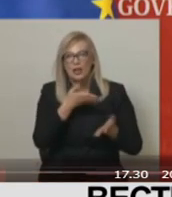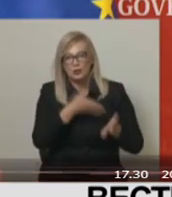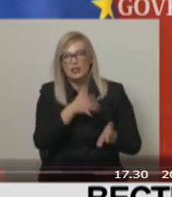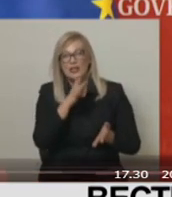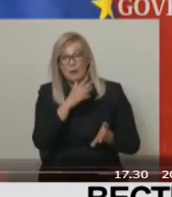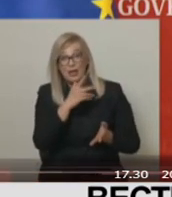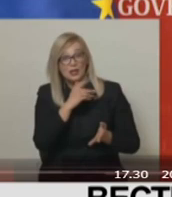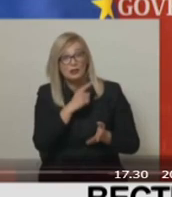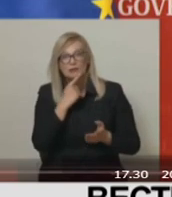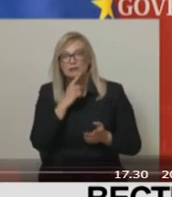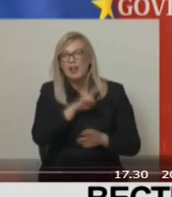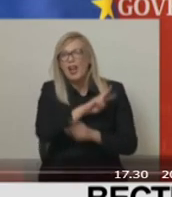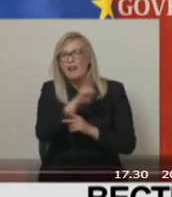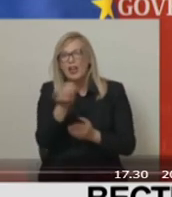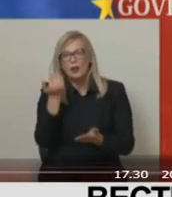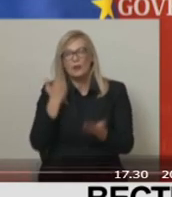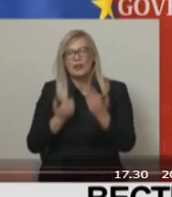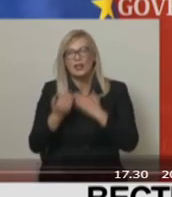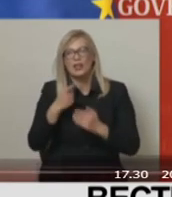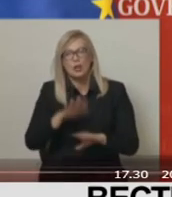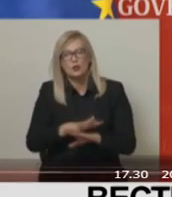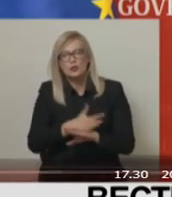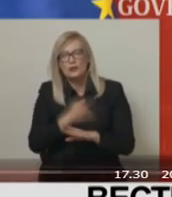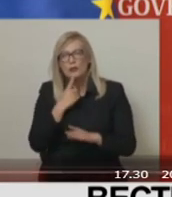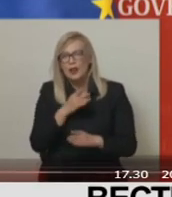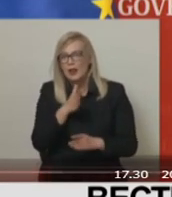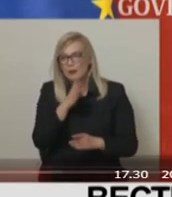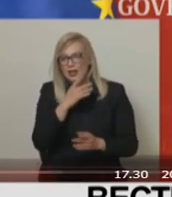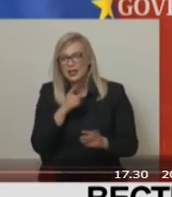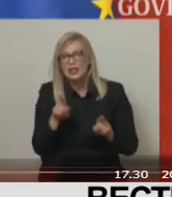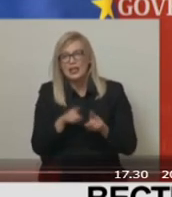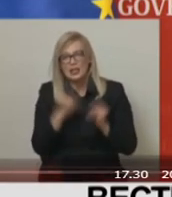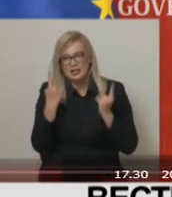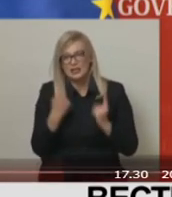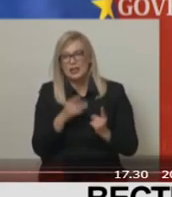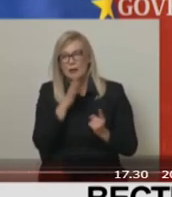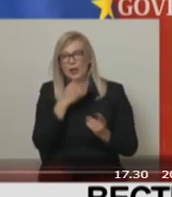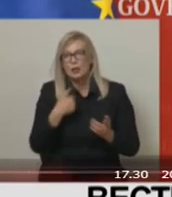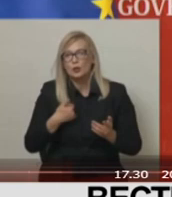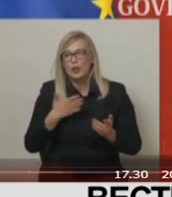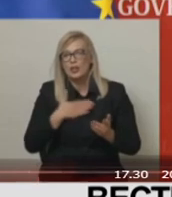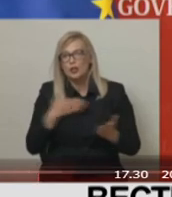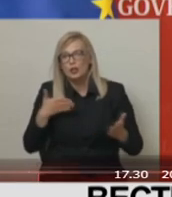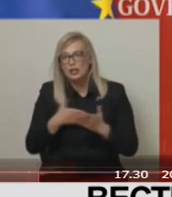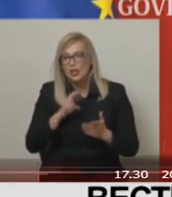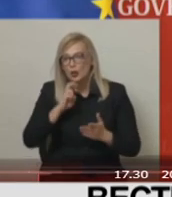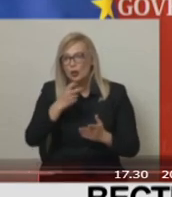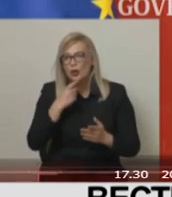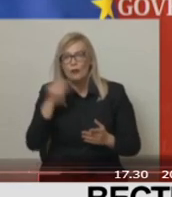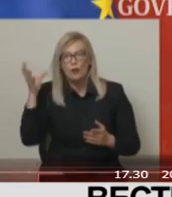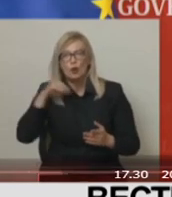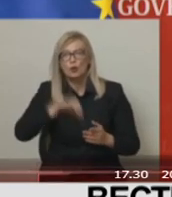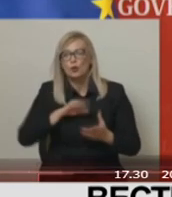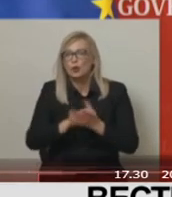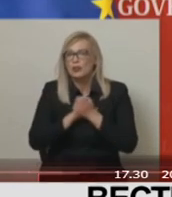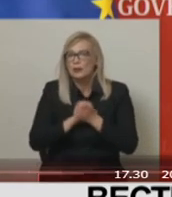нис вековите наназад се чувствувале македонци, се чувствуваат македонци. Тоа е нашиот директен одговор. Во духот на пријателството